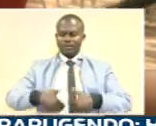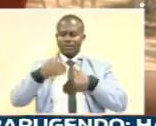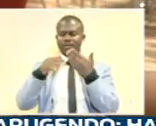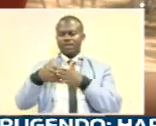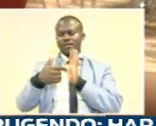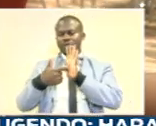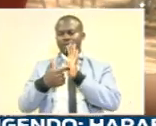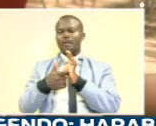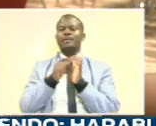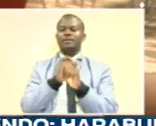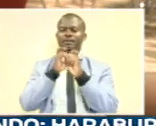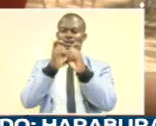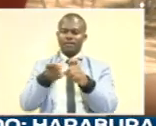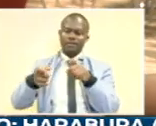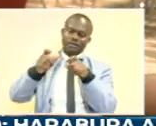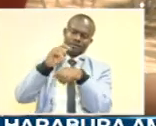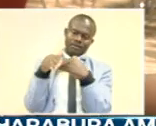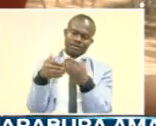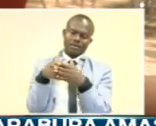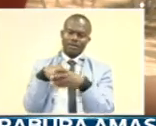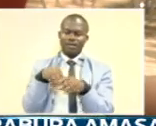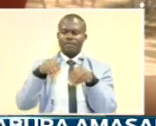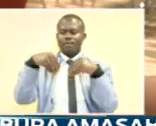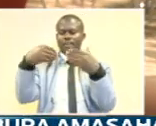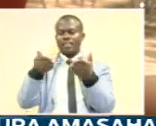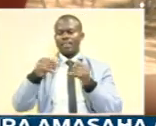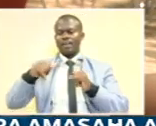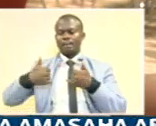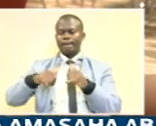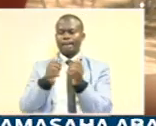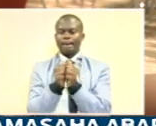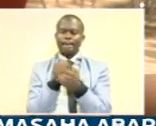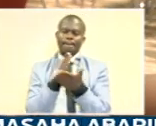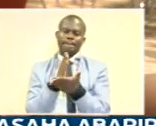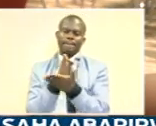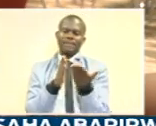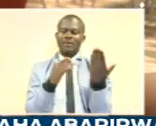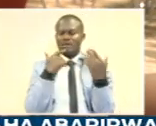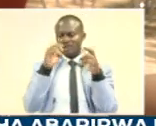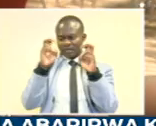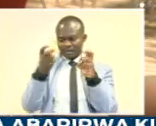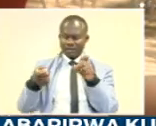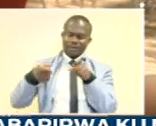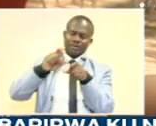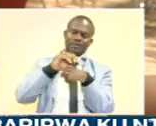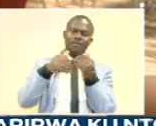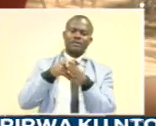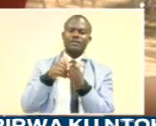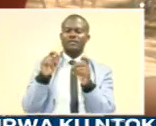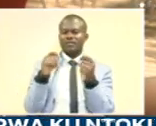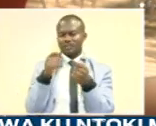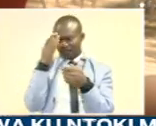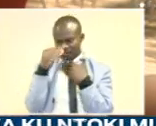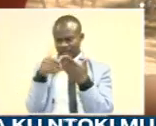baragaragaye, hari imidari myinshi yagiye yongera mu guhabwa abakinnyi. Rero bavuze batereka tumwongera indi manda kugira